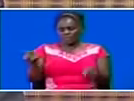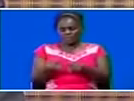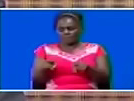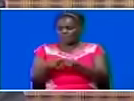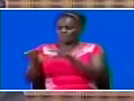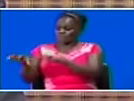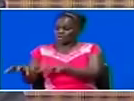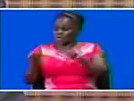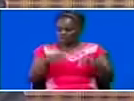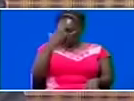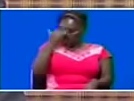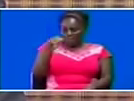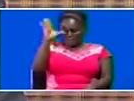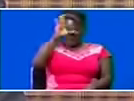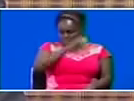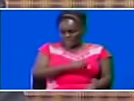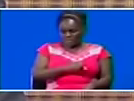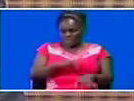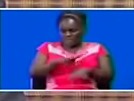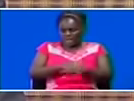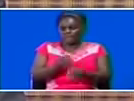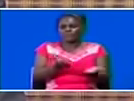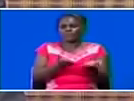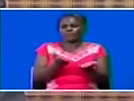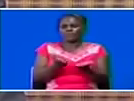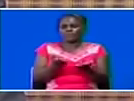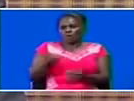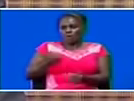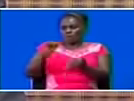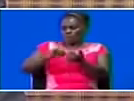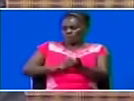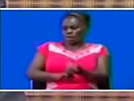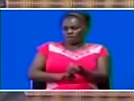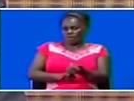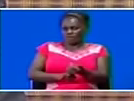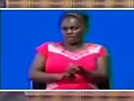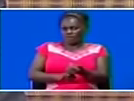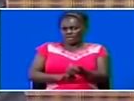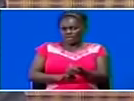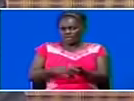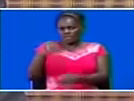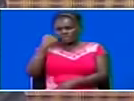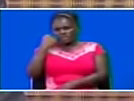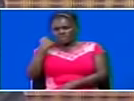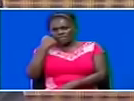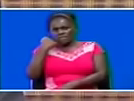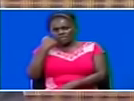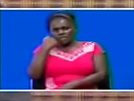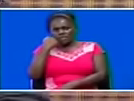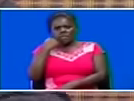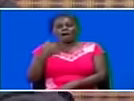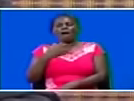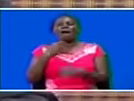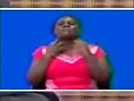mgumu kwa kukosa njia kufikia matibabu. Mkewe Israel Wadesa anaugua ugonjwa wa tezi ama ukipenda goiter kwa lugha